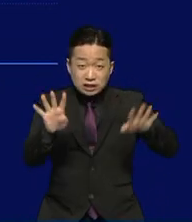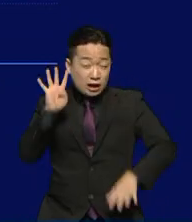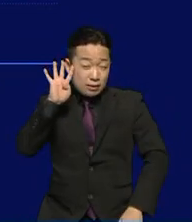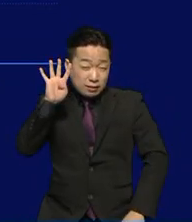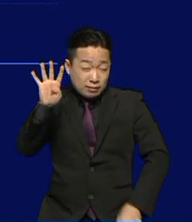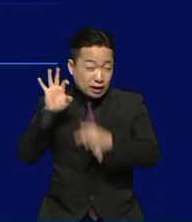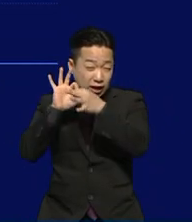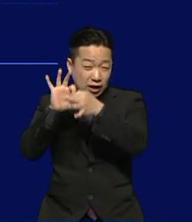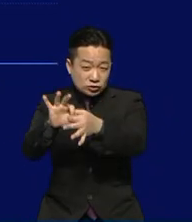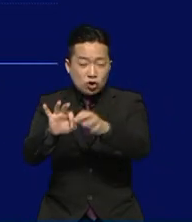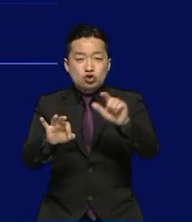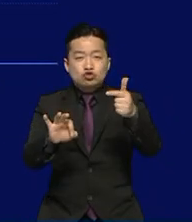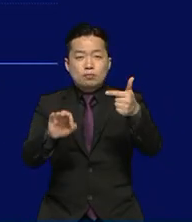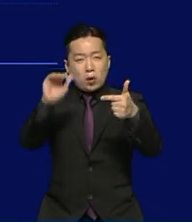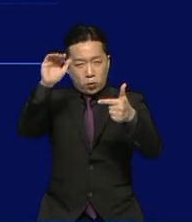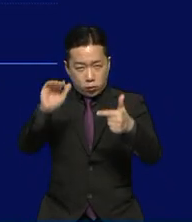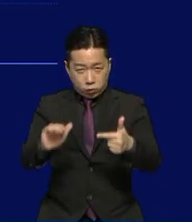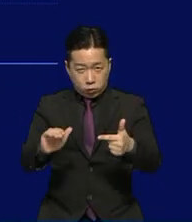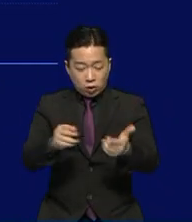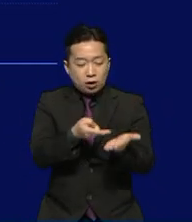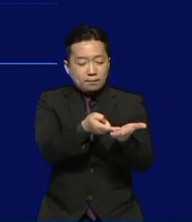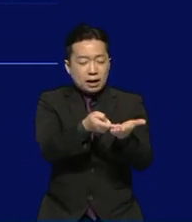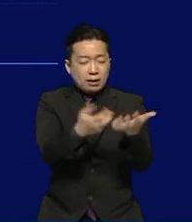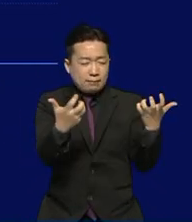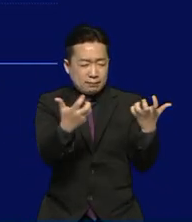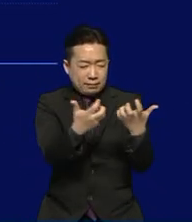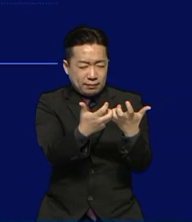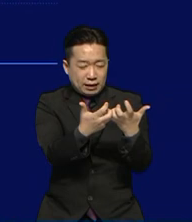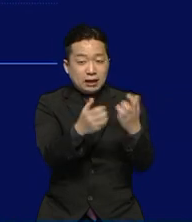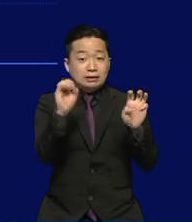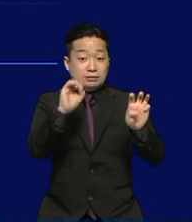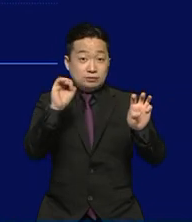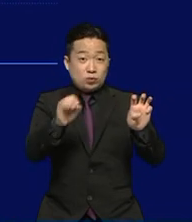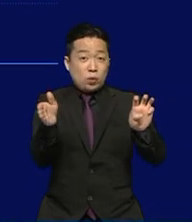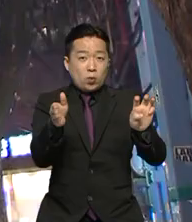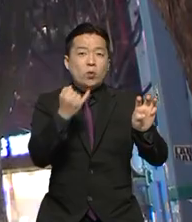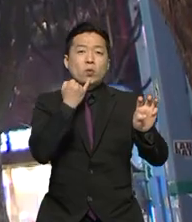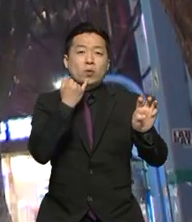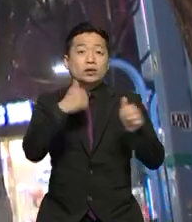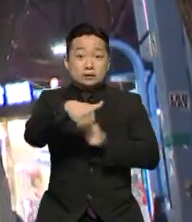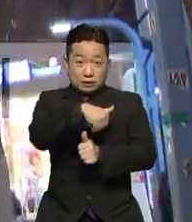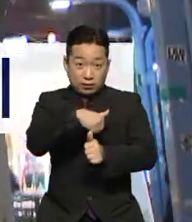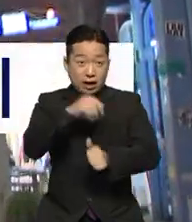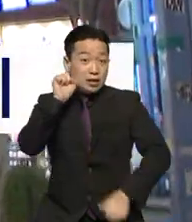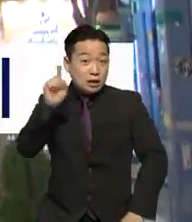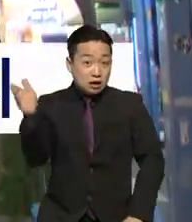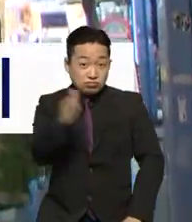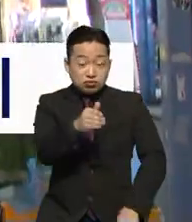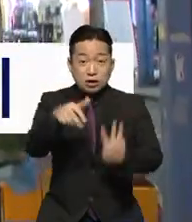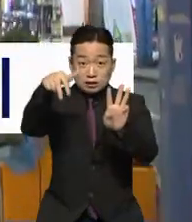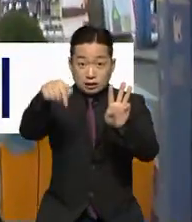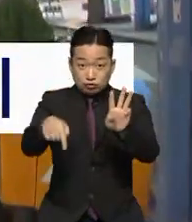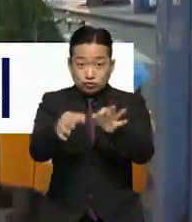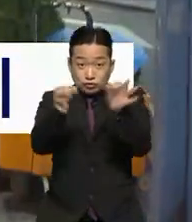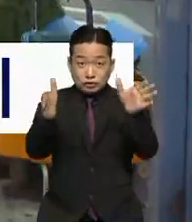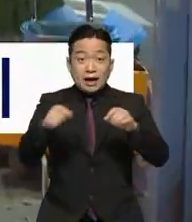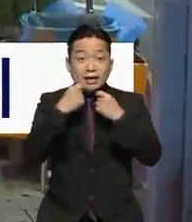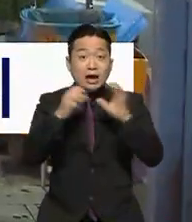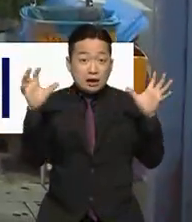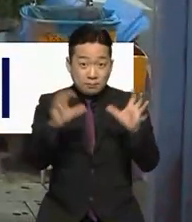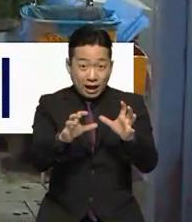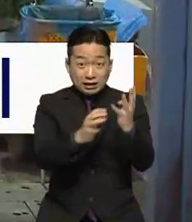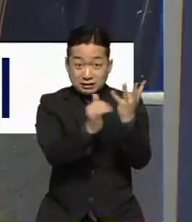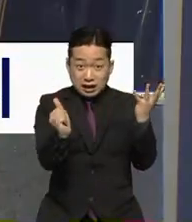떨어졌고 중증 병상 가동률도 30%대를 유지하고 있습니다. 내일부터 3주간 사적 모임 인원은